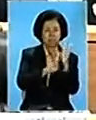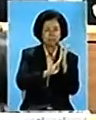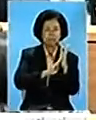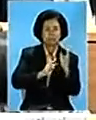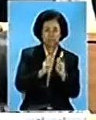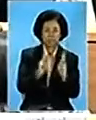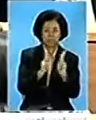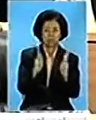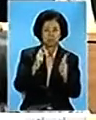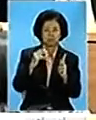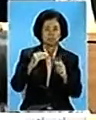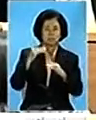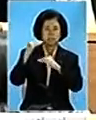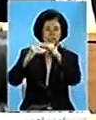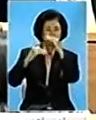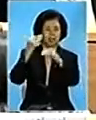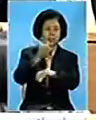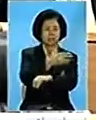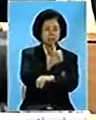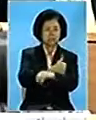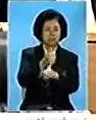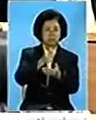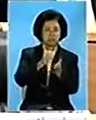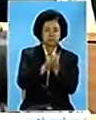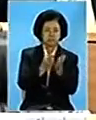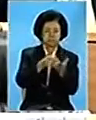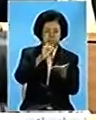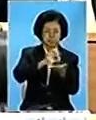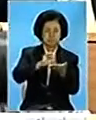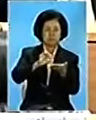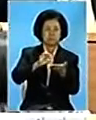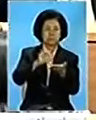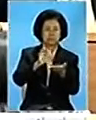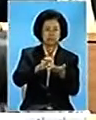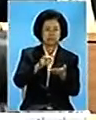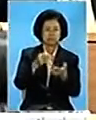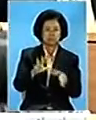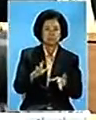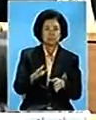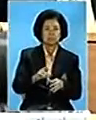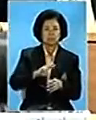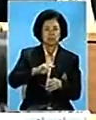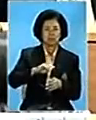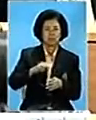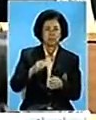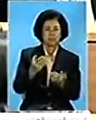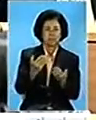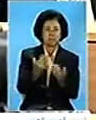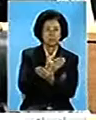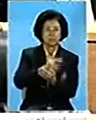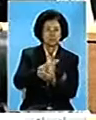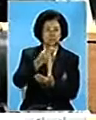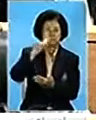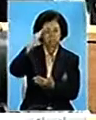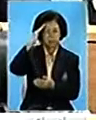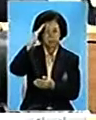การเมืองลงในราชกิจจานุเบกษาแต่สภายังไม่ได้แต่พอมาปฏิวัติโดยเฉพาะรัฐบาลพลเอกสุ